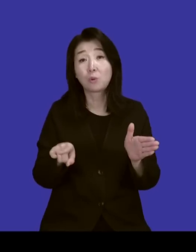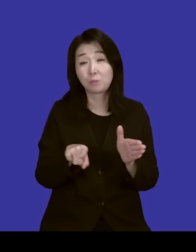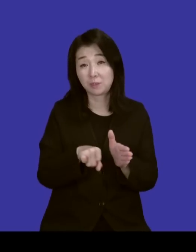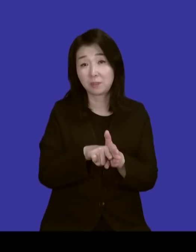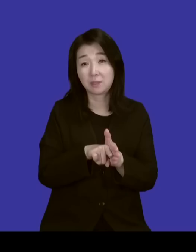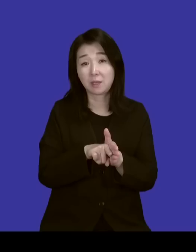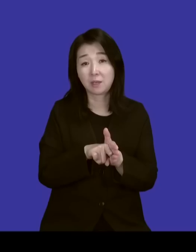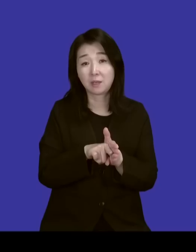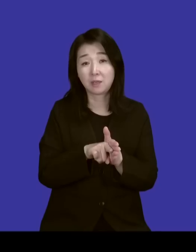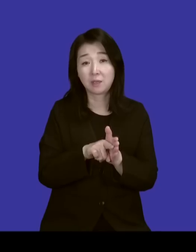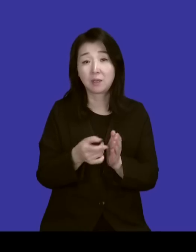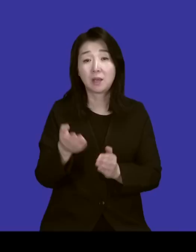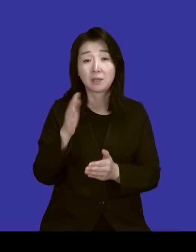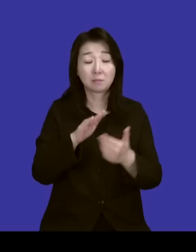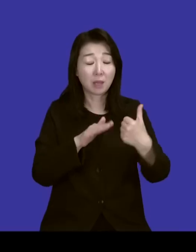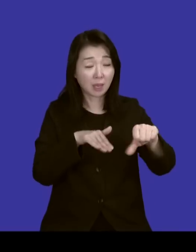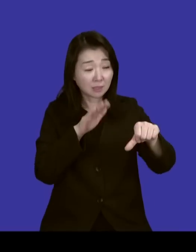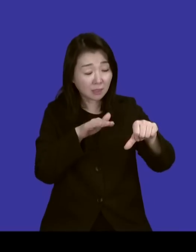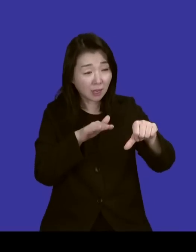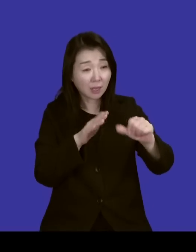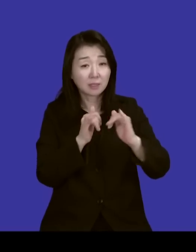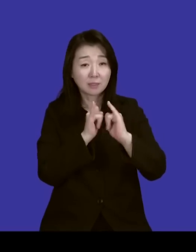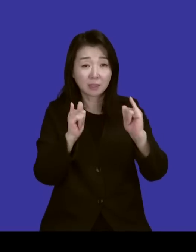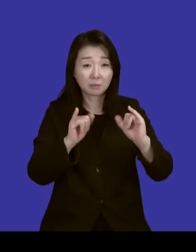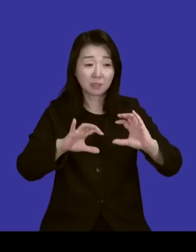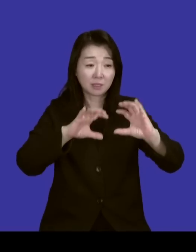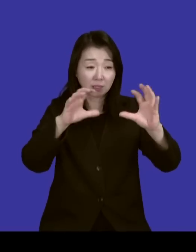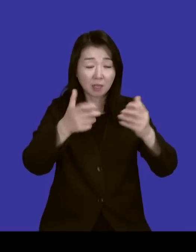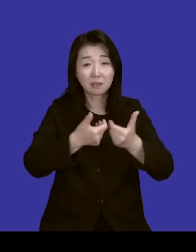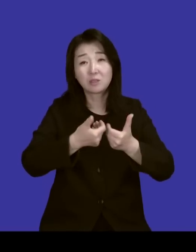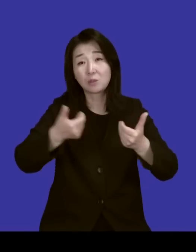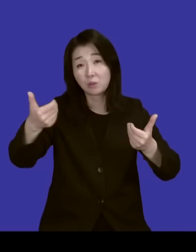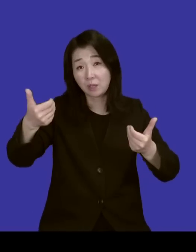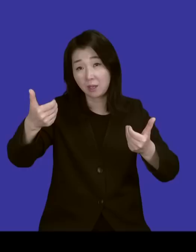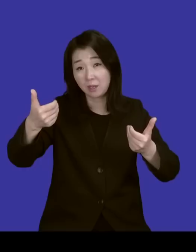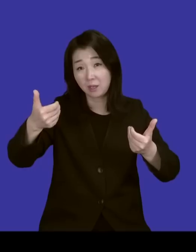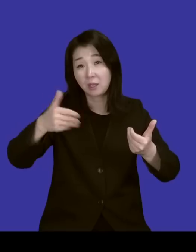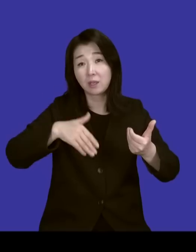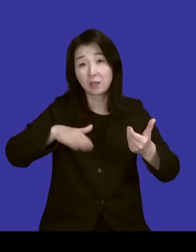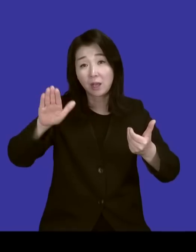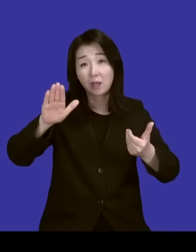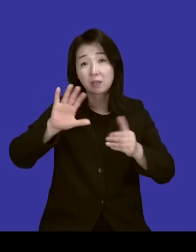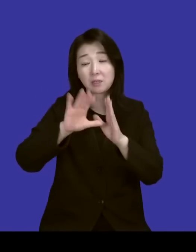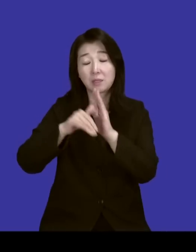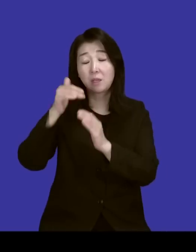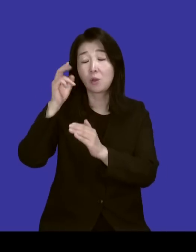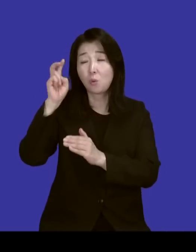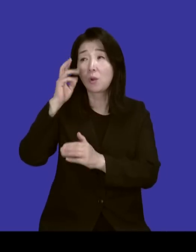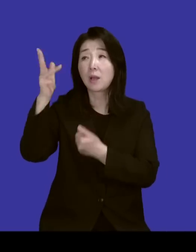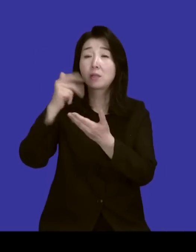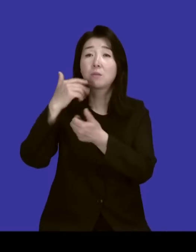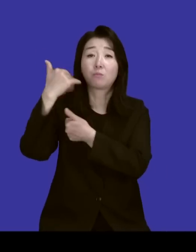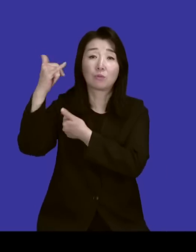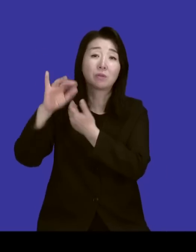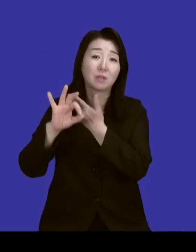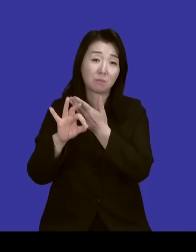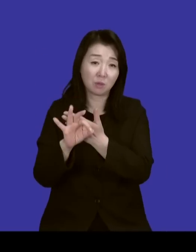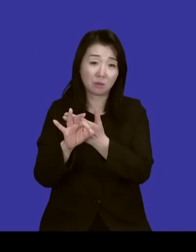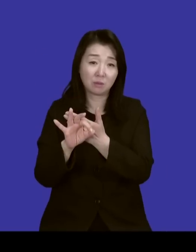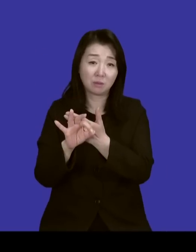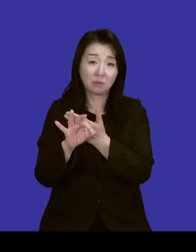예. 그러나 아들아, 결국 사람이 이 세상을 다 떠나는데 네. 혹시 하나님이 부르신다면